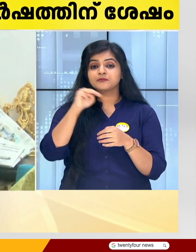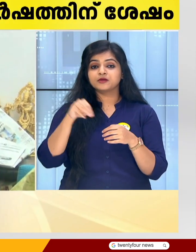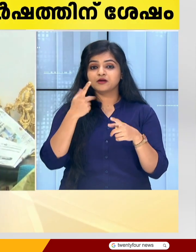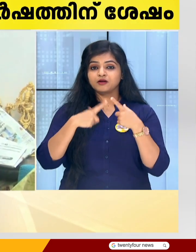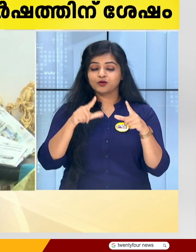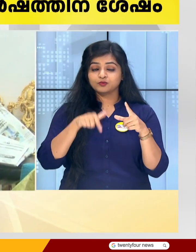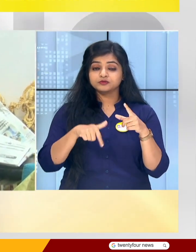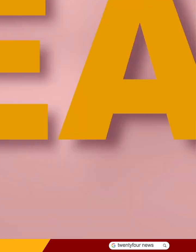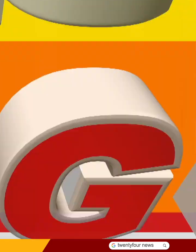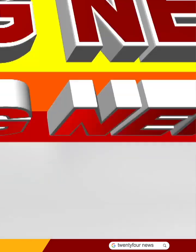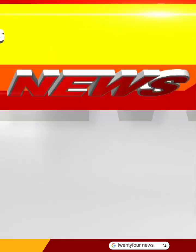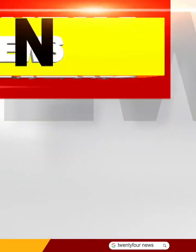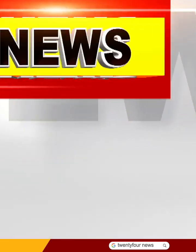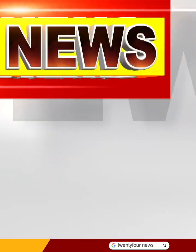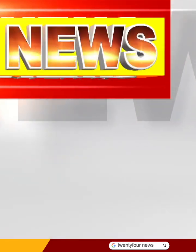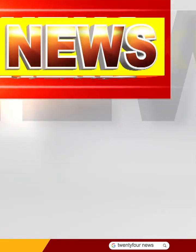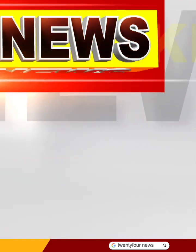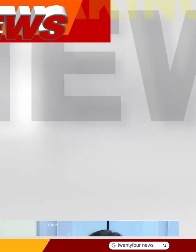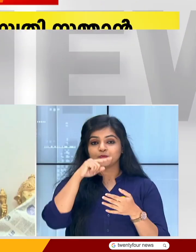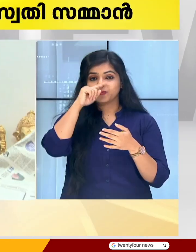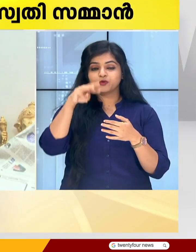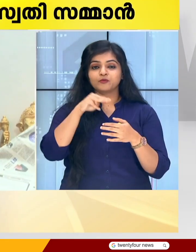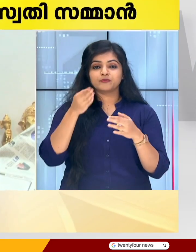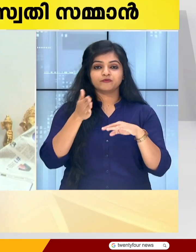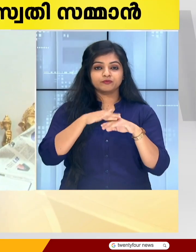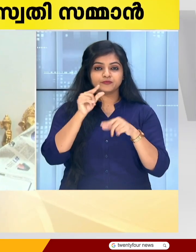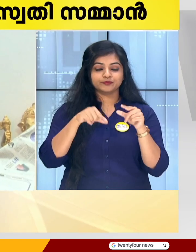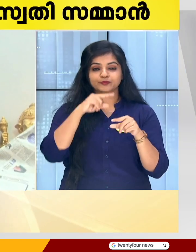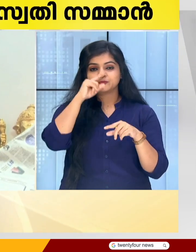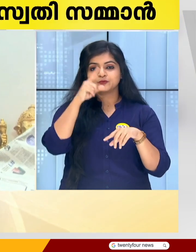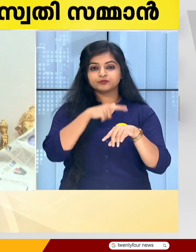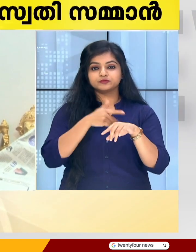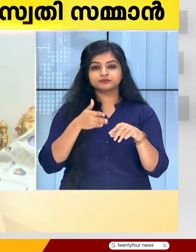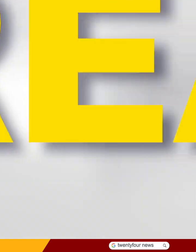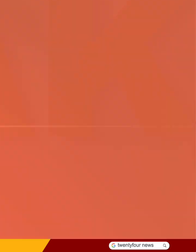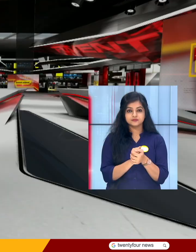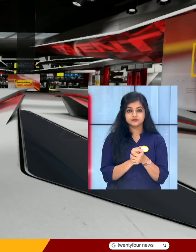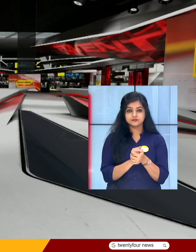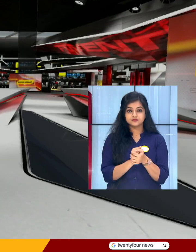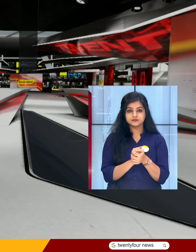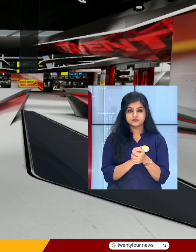രംഗത്തിനും മലയാളികൾക്കും ഏറെ അഭിമാനകരമായ ഒരു നിമിഷം കൂടിയാണ്. ഉമേഷ്. ആർ അച്യുതൻ, ഡൽഹിയിൽ നിന്ന്.